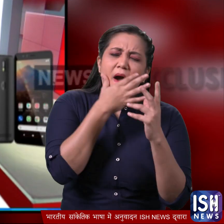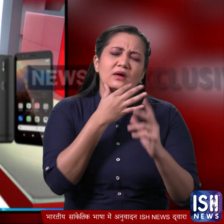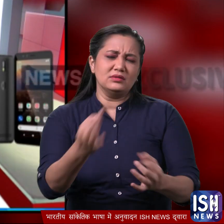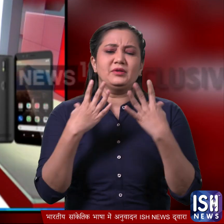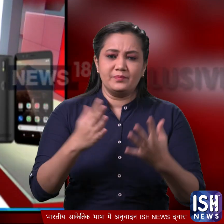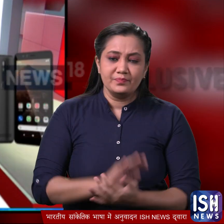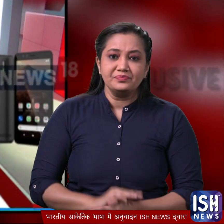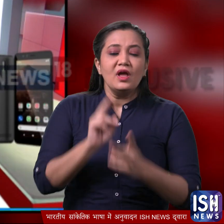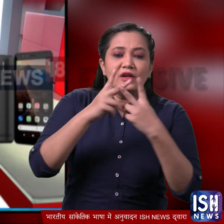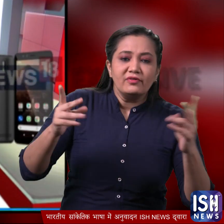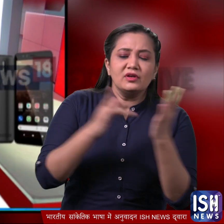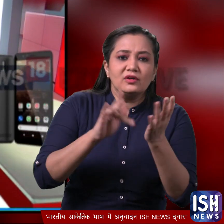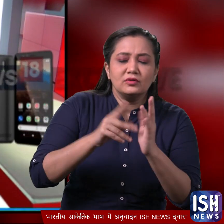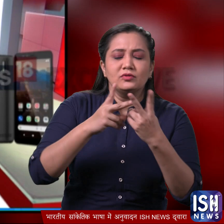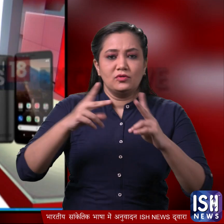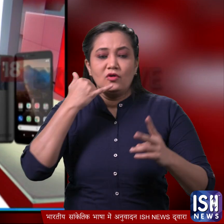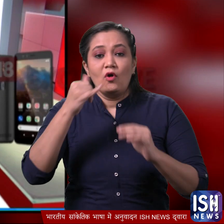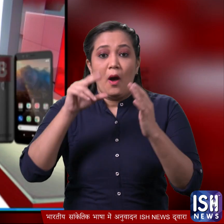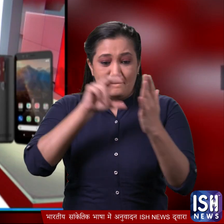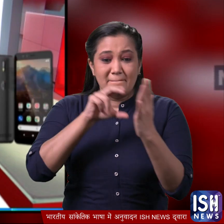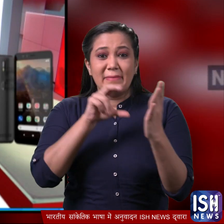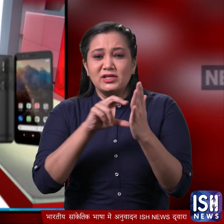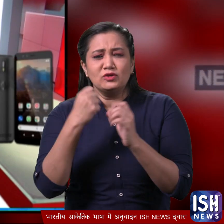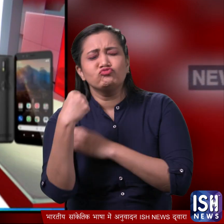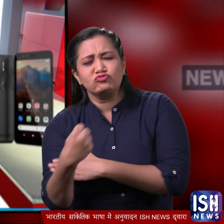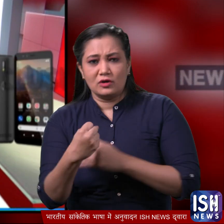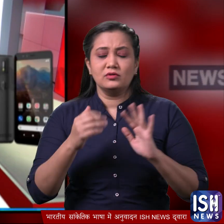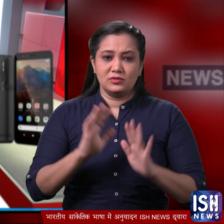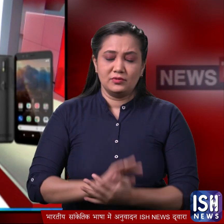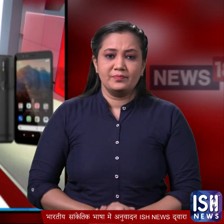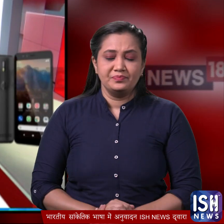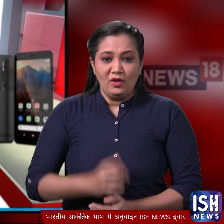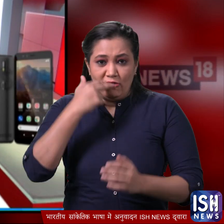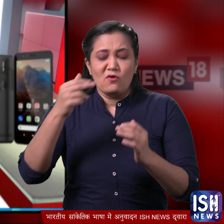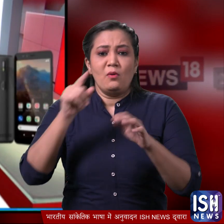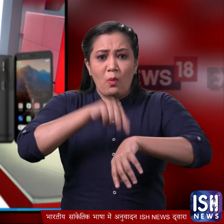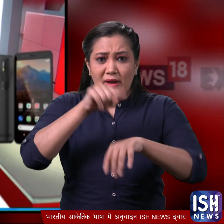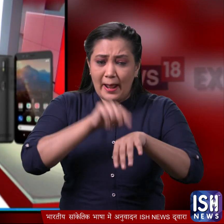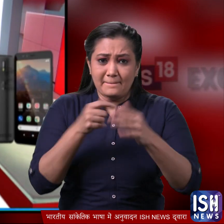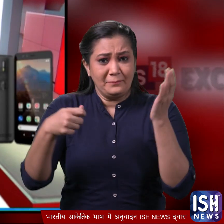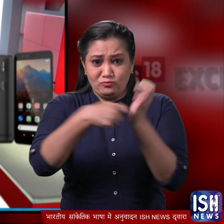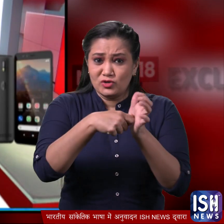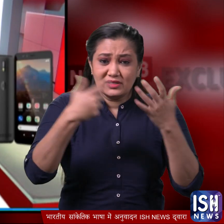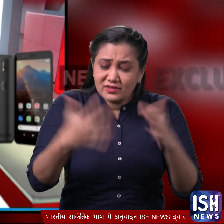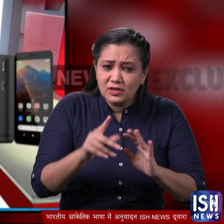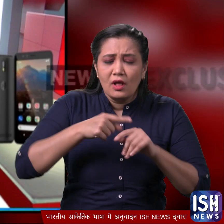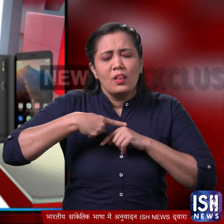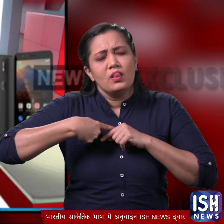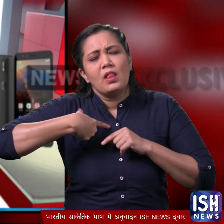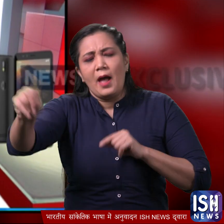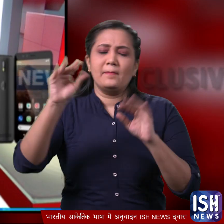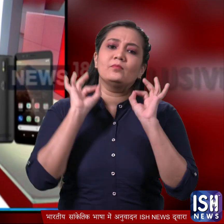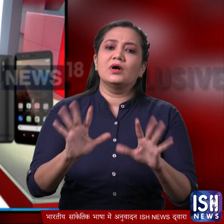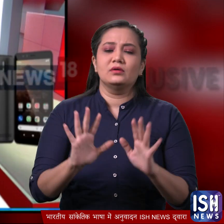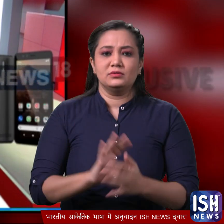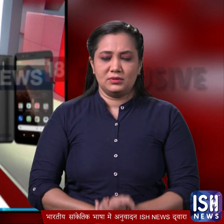जान फूंक देंगे। वहीं इस सारे फीचर के साथ फोन की बैटरी भी दमदार होगी, जिसकी वजह से फोन को एक ही बार चार्ज करके